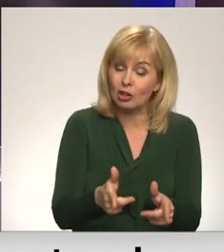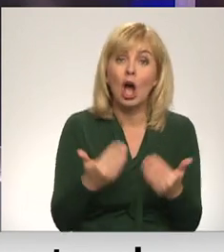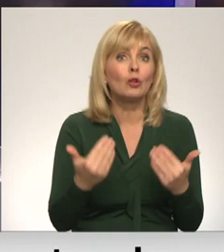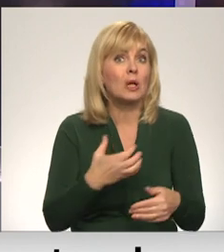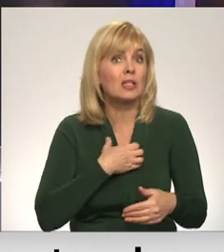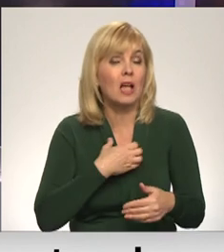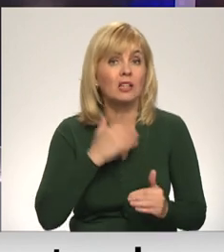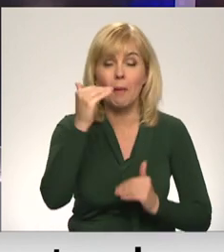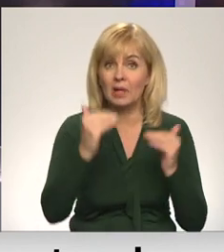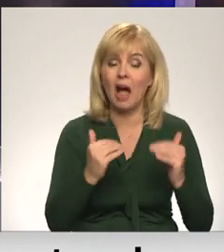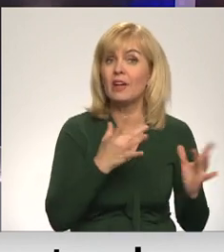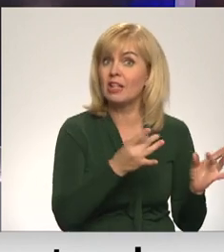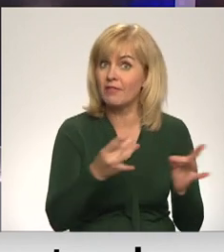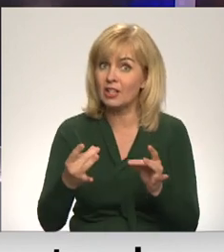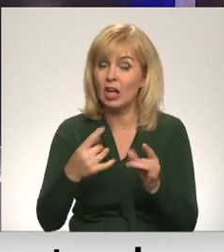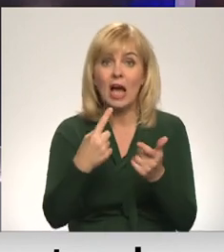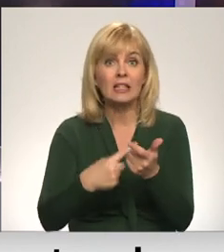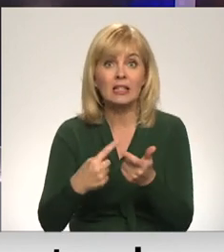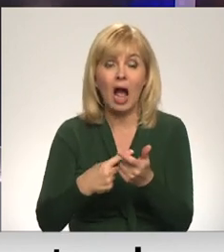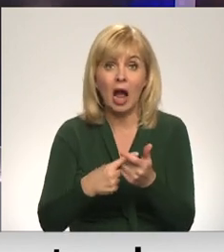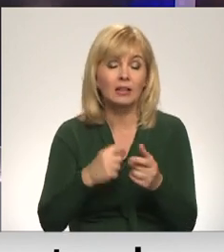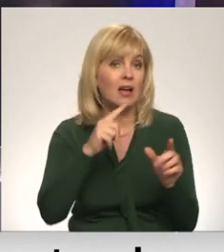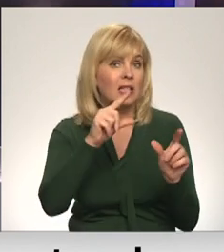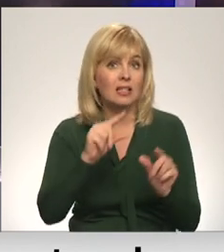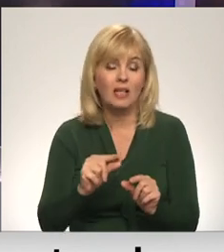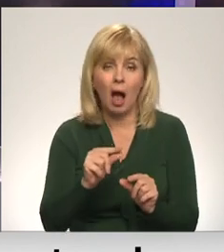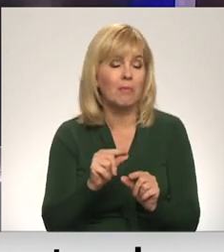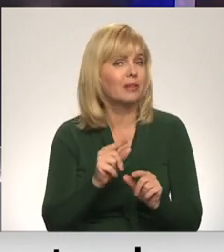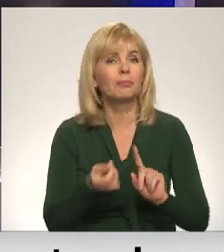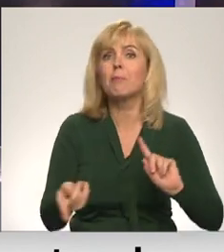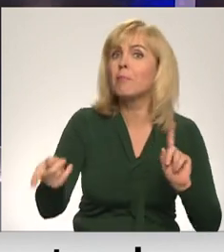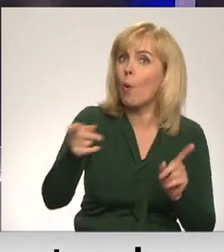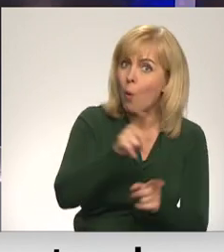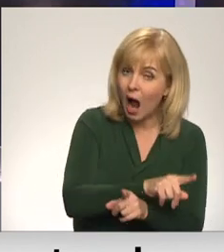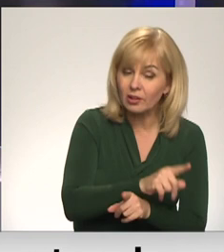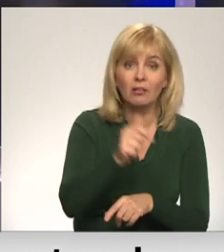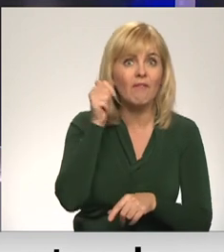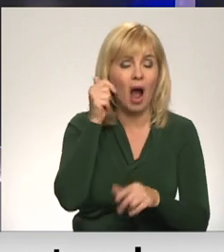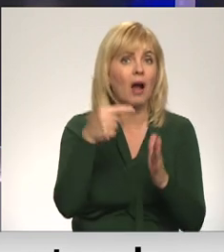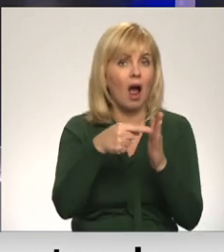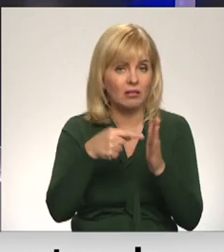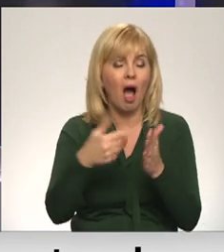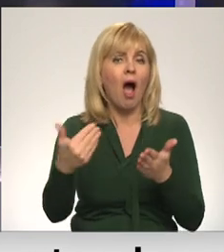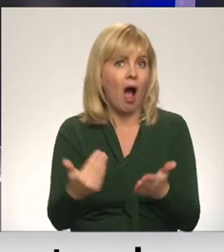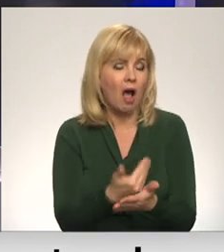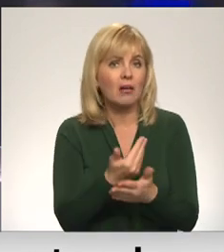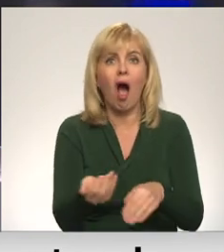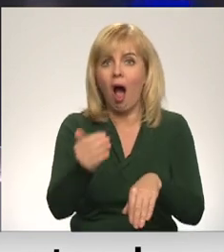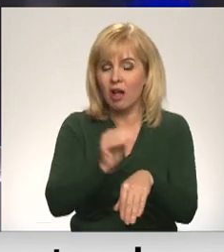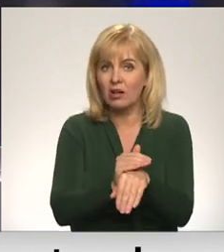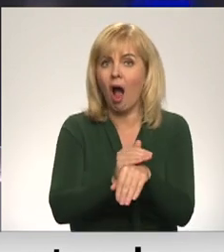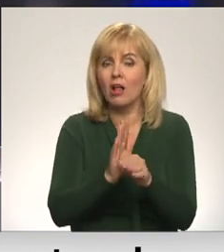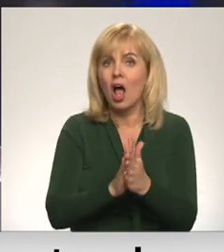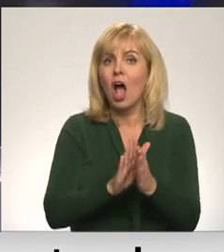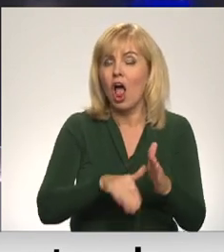saslimstības rādītāji inficēšanās skaita samazinājuma neparāda, gluži pretēji. Dati par vakardienu rāda, ka atkal atklāts līdz šim